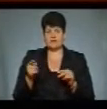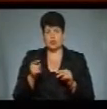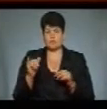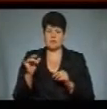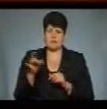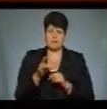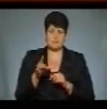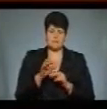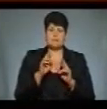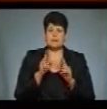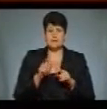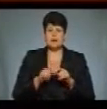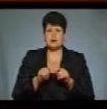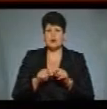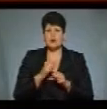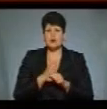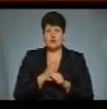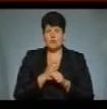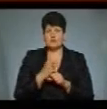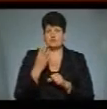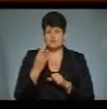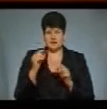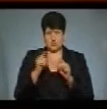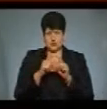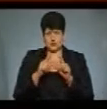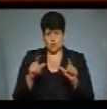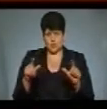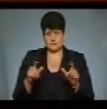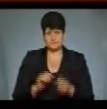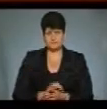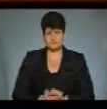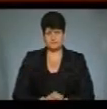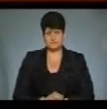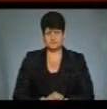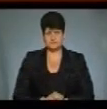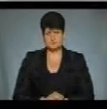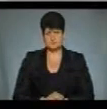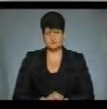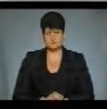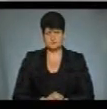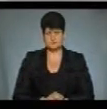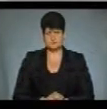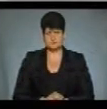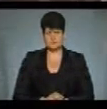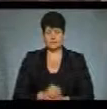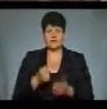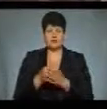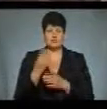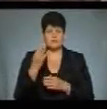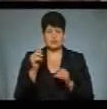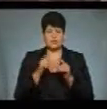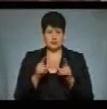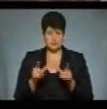районів. Як перевіряли роботи в 4-й школі, Анастасія Чечко розповість. До 4-ї школи